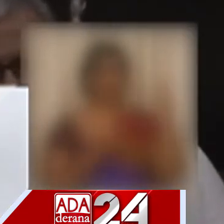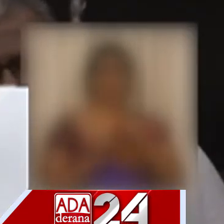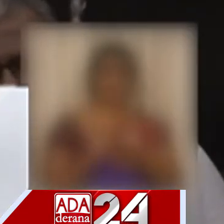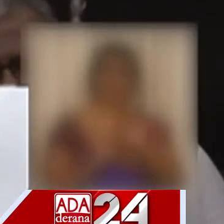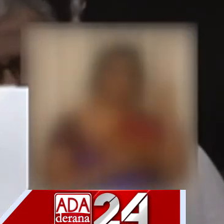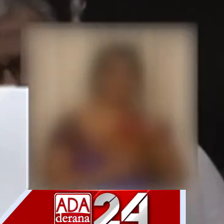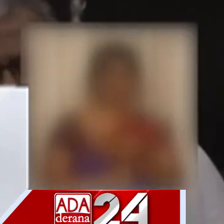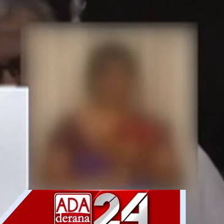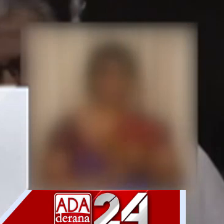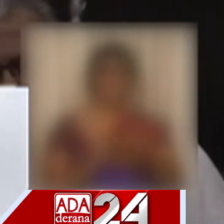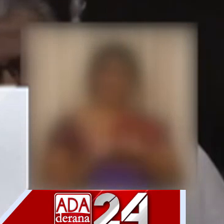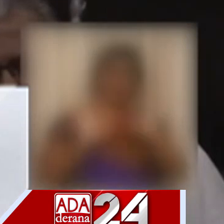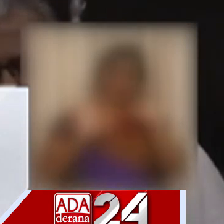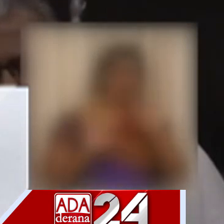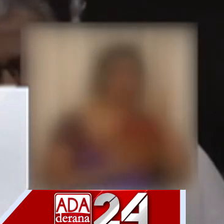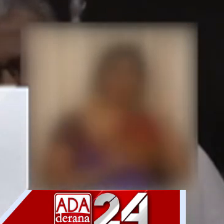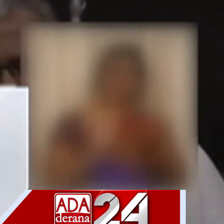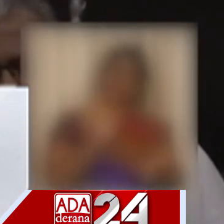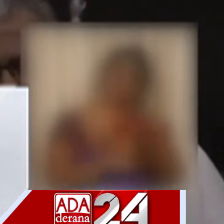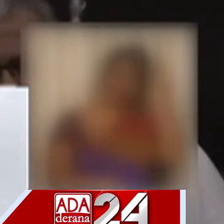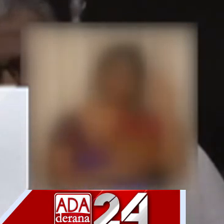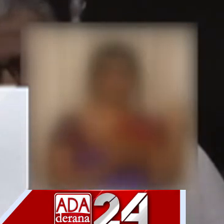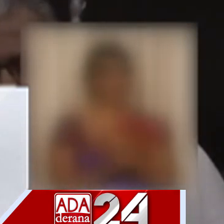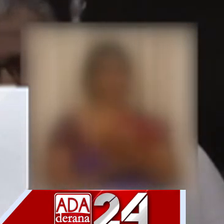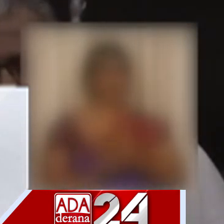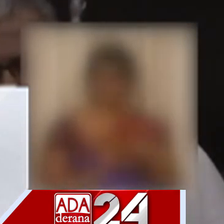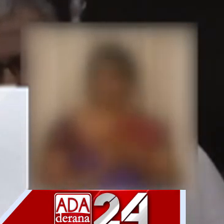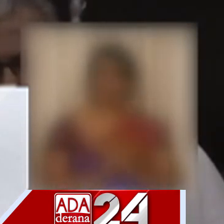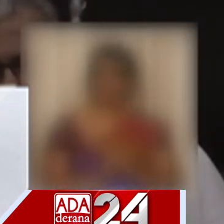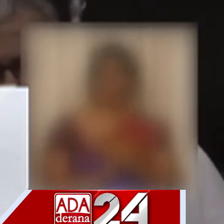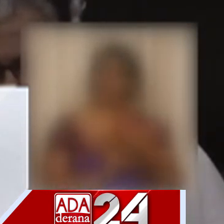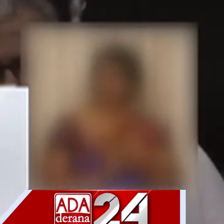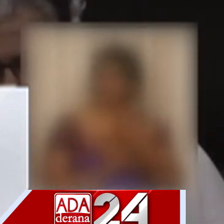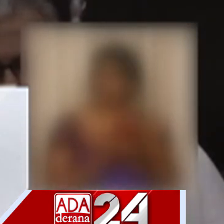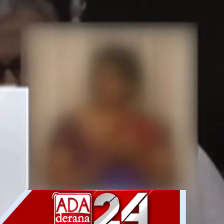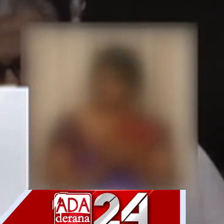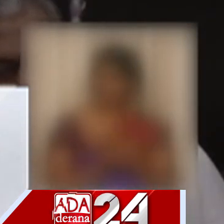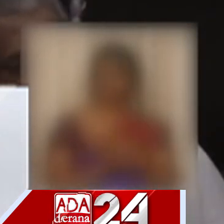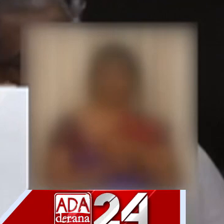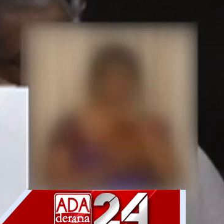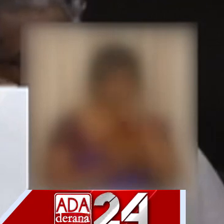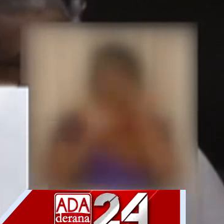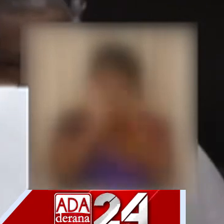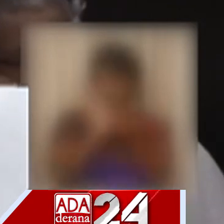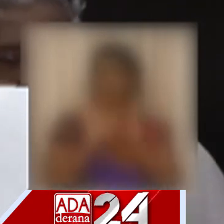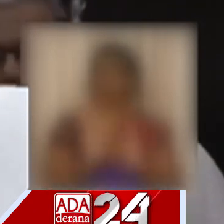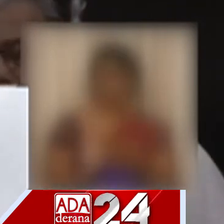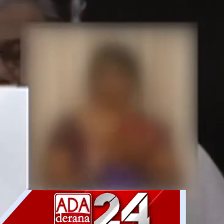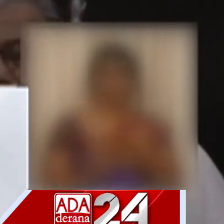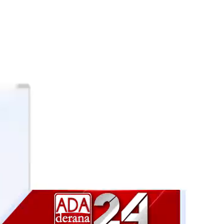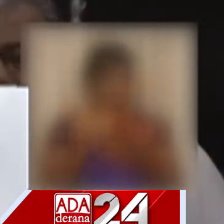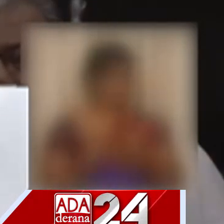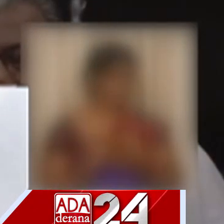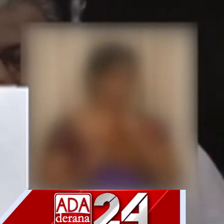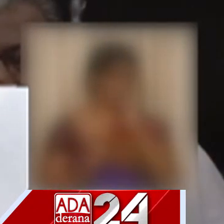බිලියන 100ක් ගන්න පුළුවන් බිලියන 6ක් විතර නෙමෙයි ඊට වැඩිය ගාණක් අපි ගන්න තමයි අපි යන්න ඕන කියලා අපි ගන්න ගාණ අපි තහවුරු කරලා පෙන්වන්න ඕන අපේ වාහනයක්